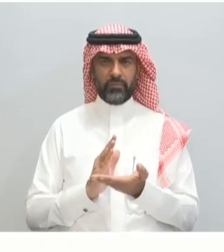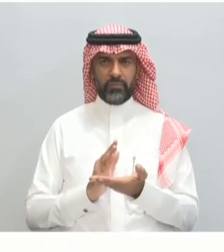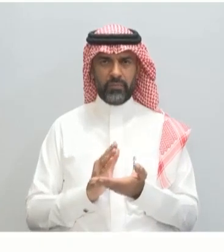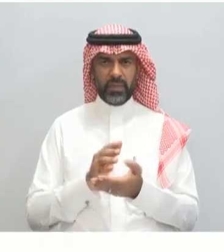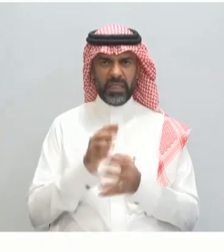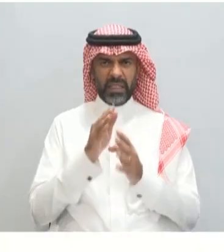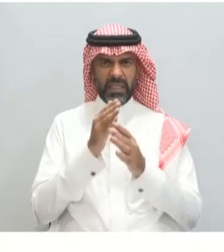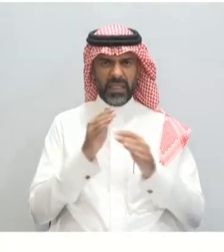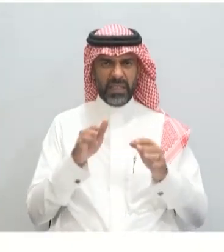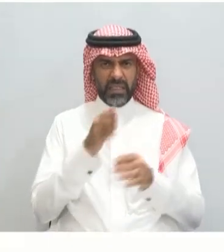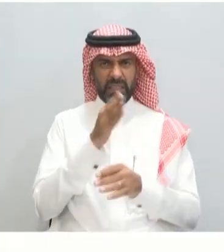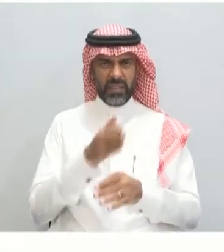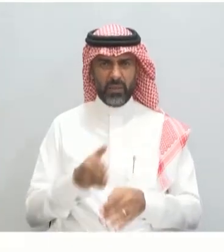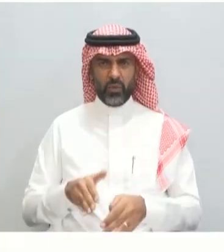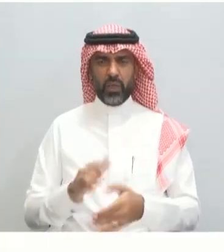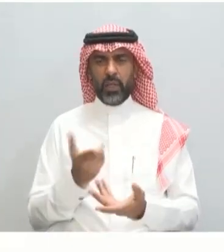او